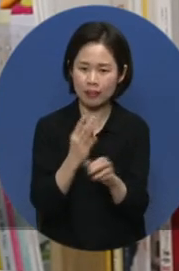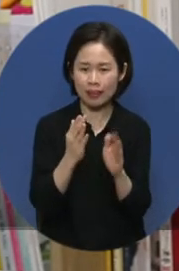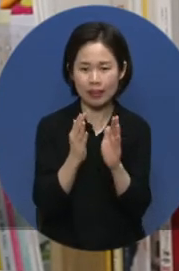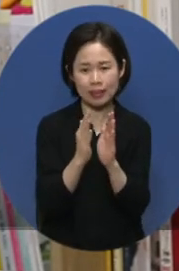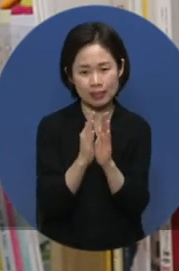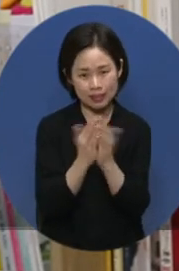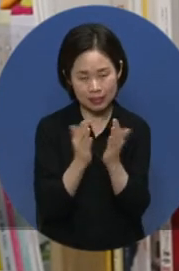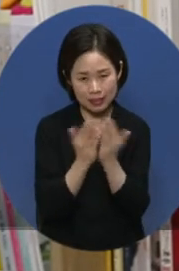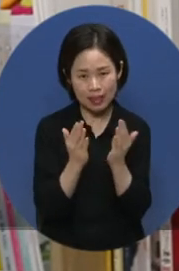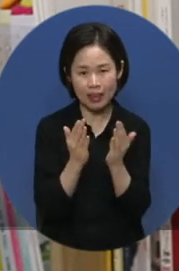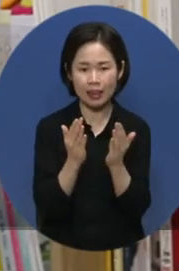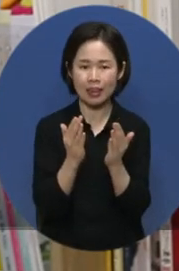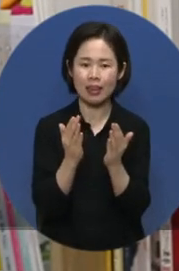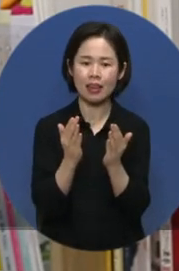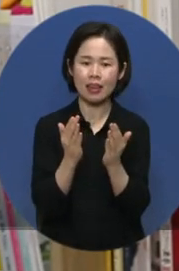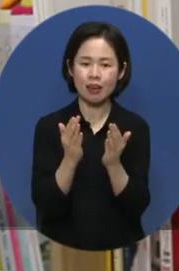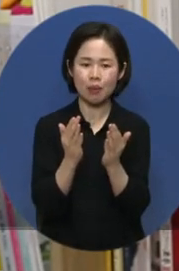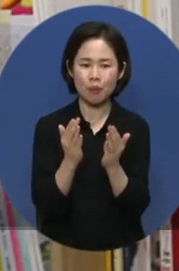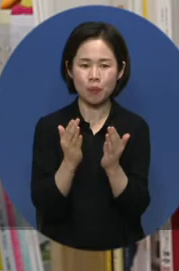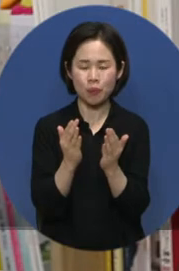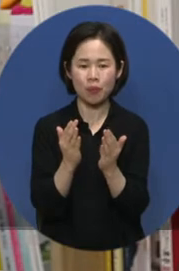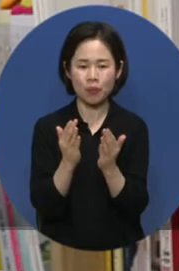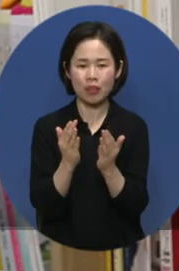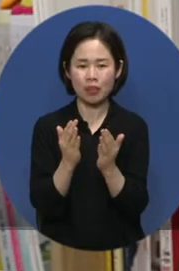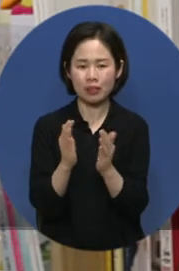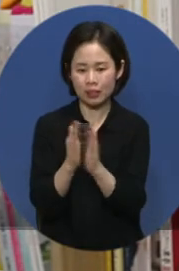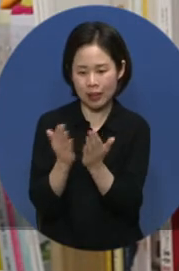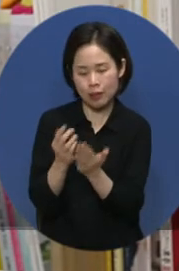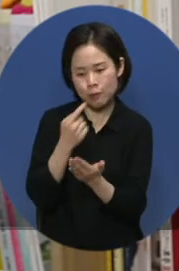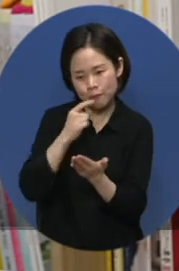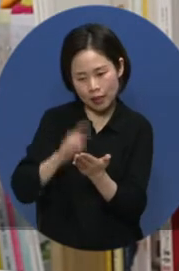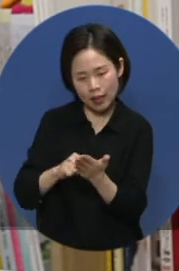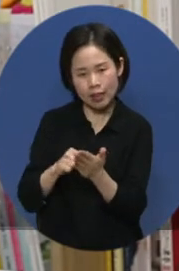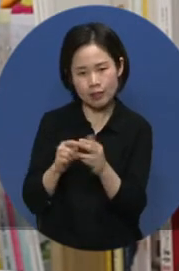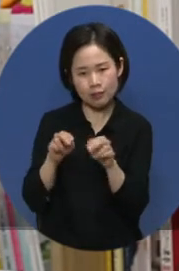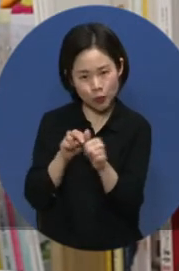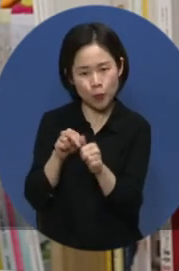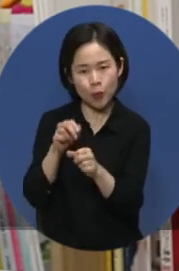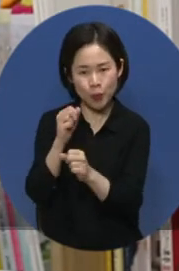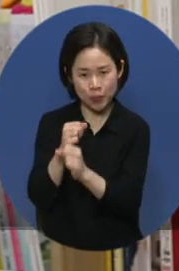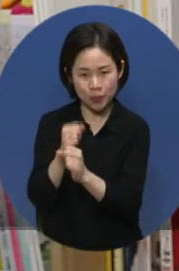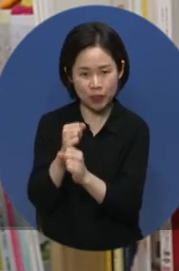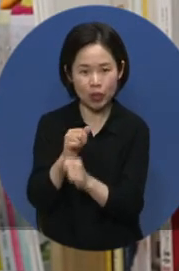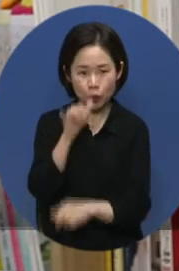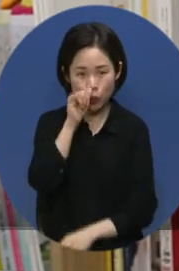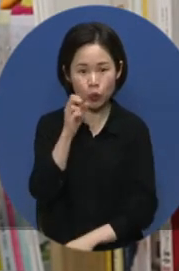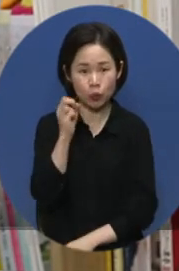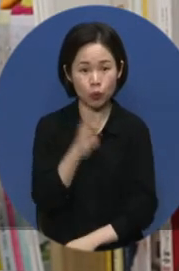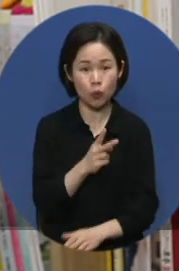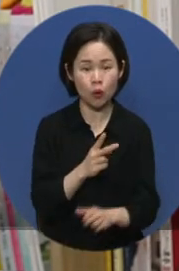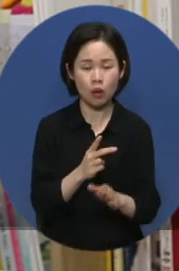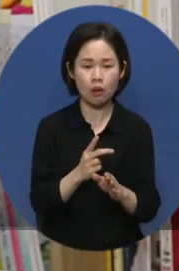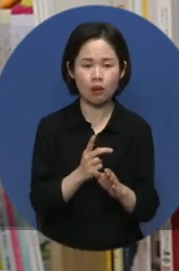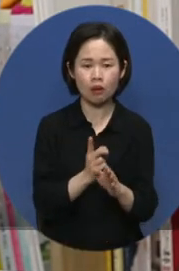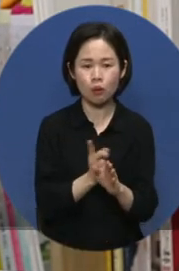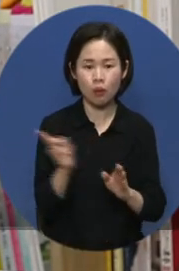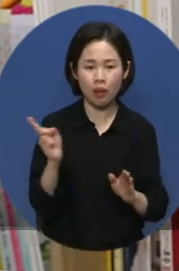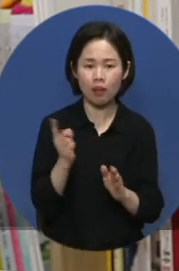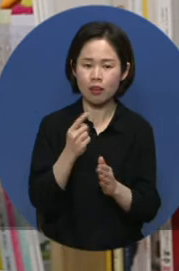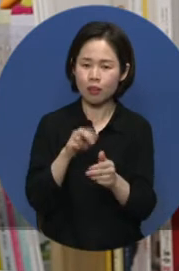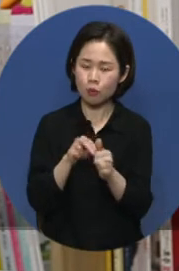그러니까 책 출판물의 형태로 해서 쉬운 정보를 만들고 있고요. 그 외에도 쉬운 정보에 대해서 조금 많이 확산하고자